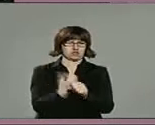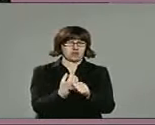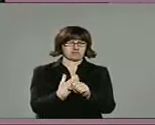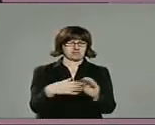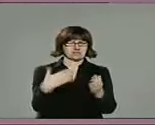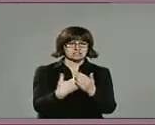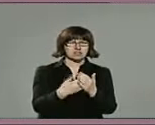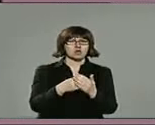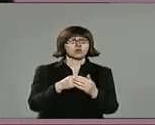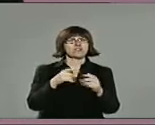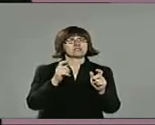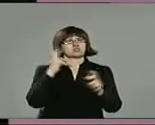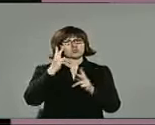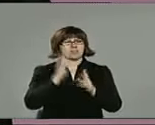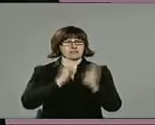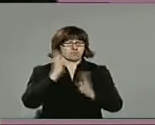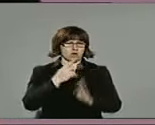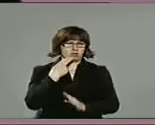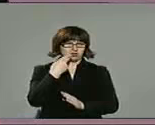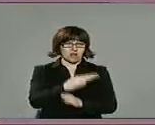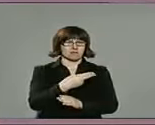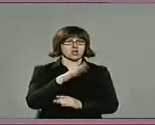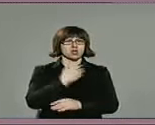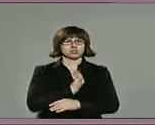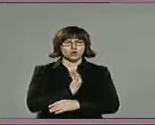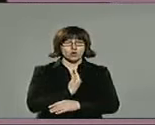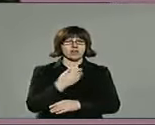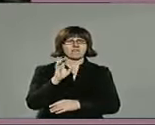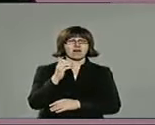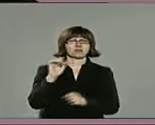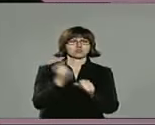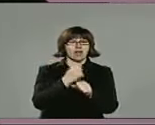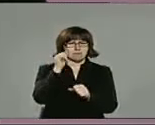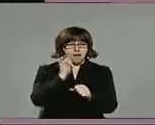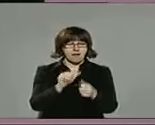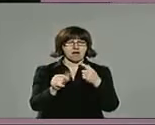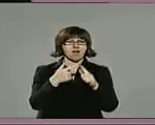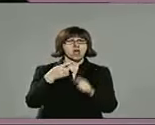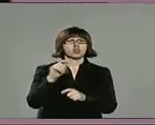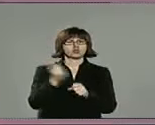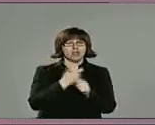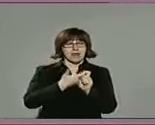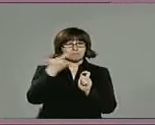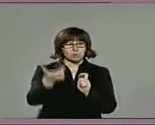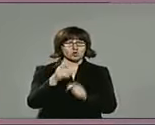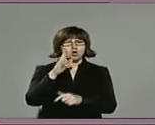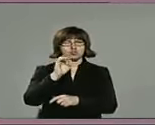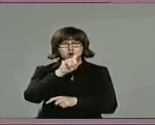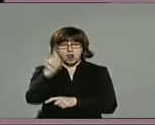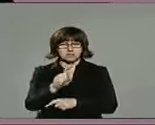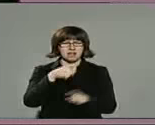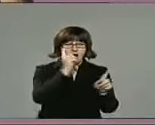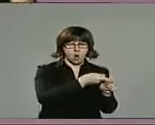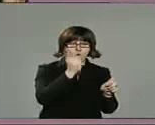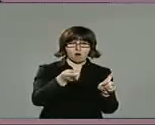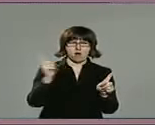sind sozialdemokratische Namen. Gerd Schröder, Frank-Walter Steinmeier, Peer Steinbrück, Olaf Scholz und viele